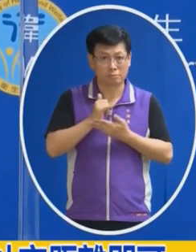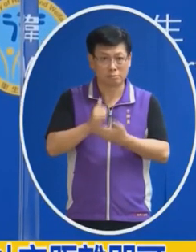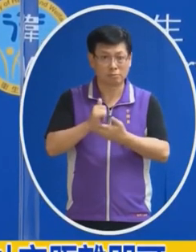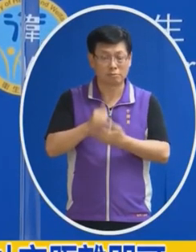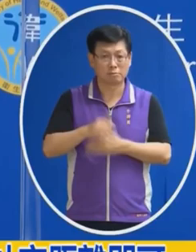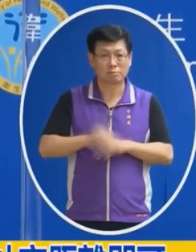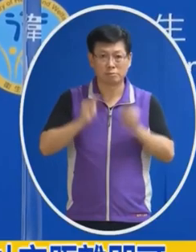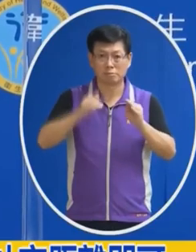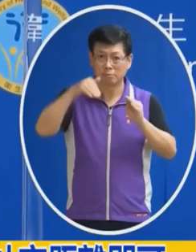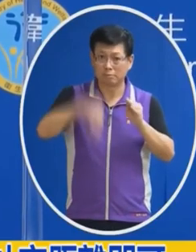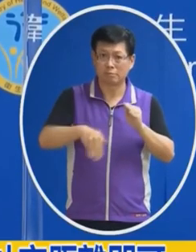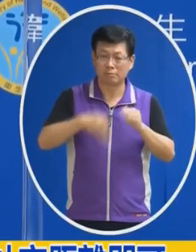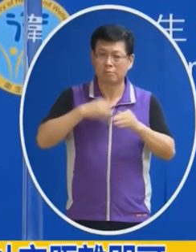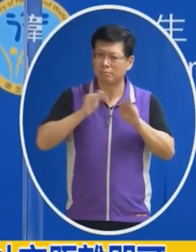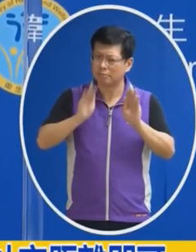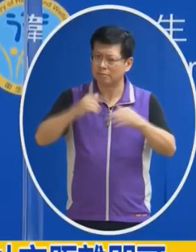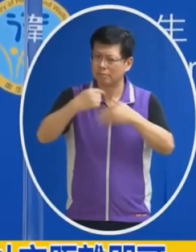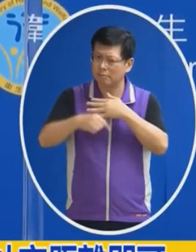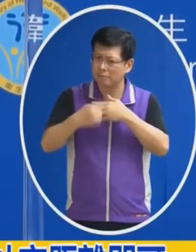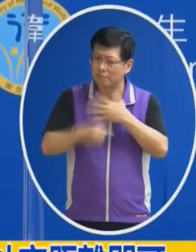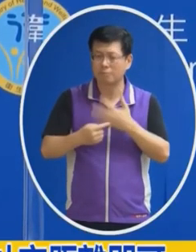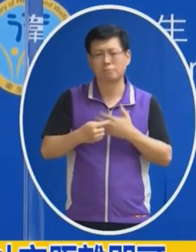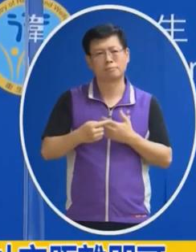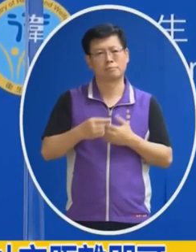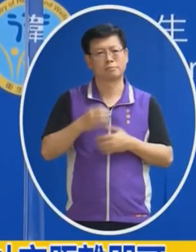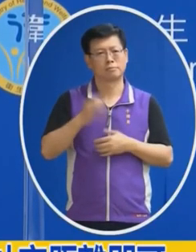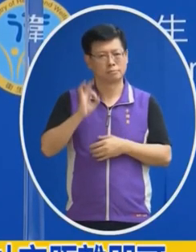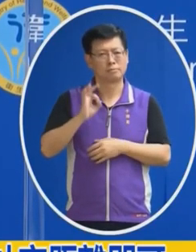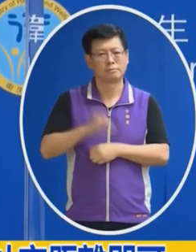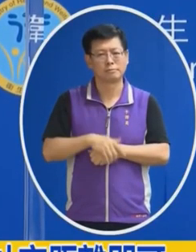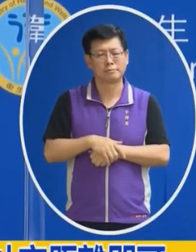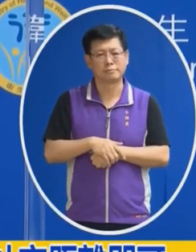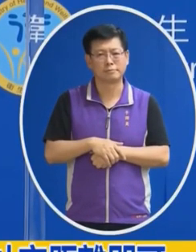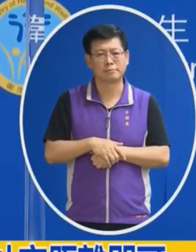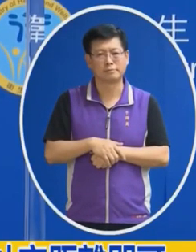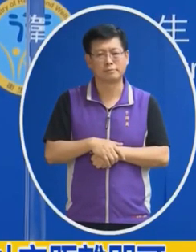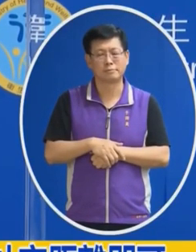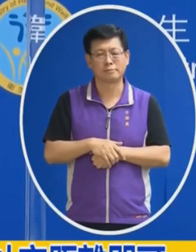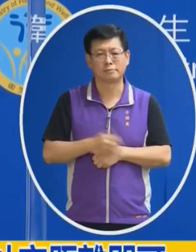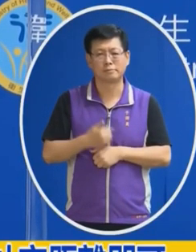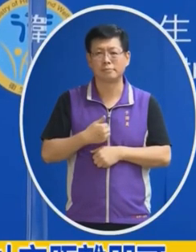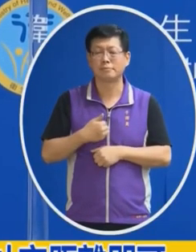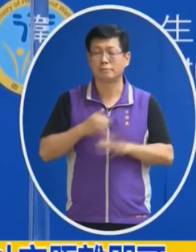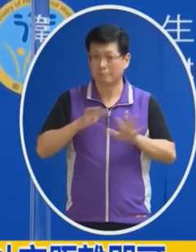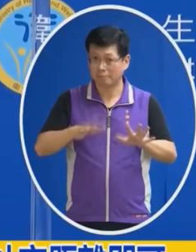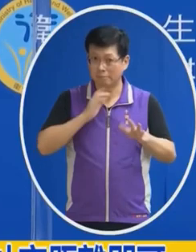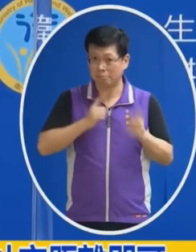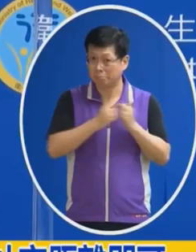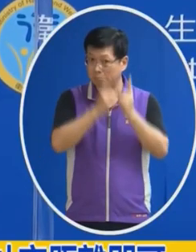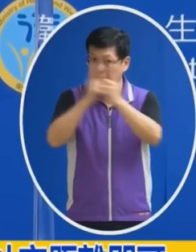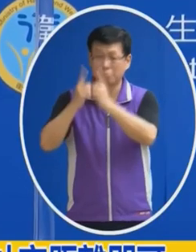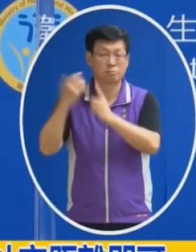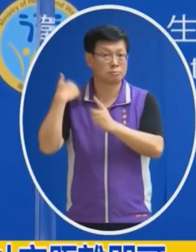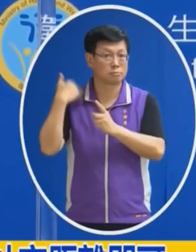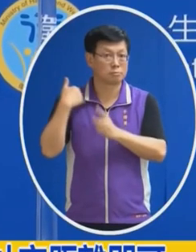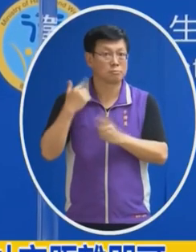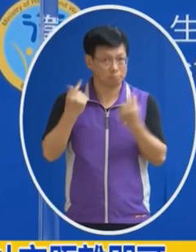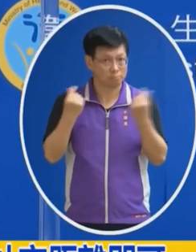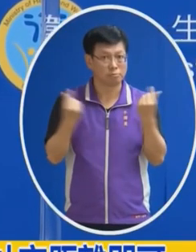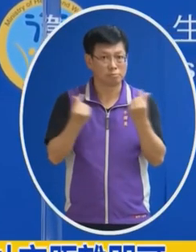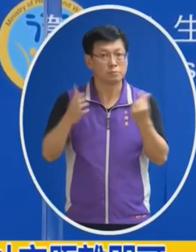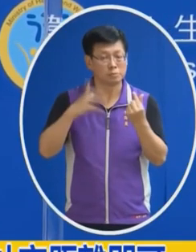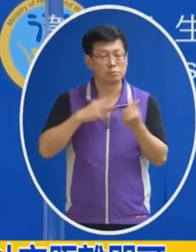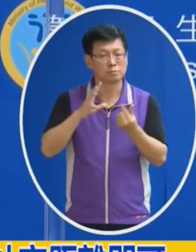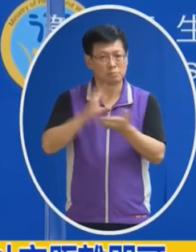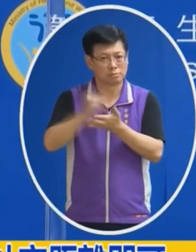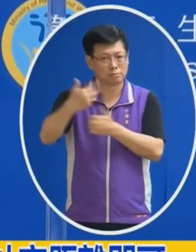肾损 害 吧。 肾损坏。肾损伤。OK。好，那我们的个案先前也有媒体